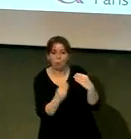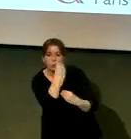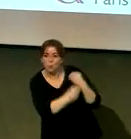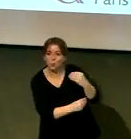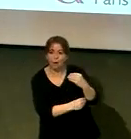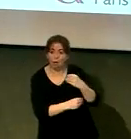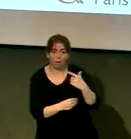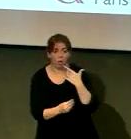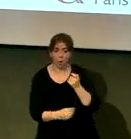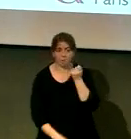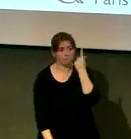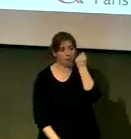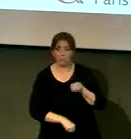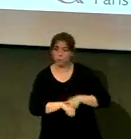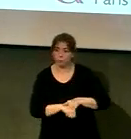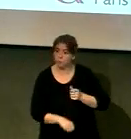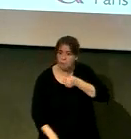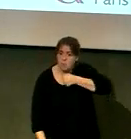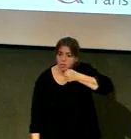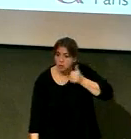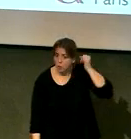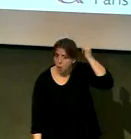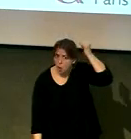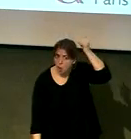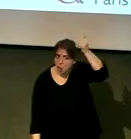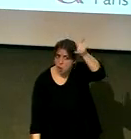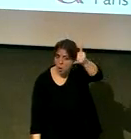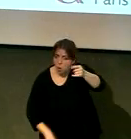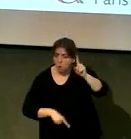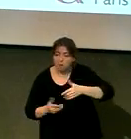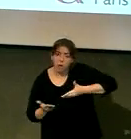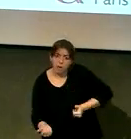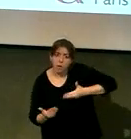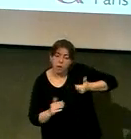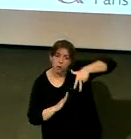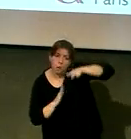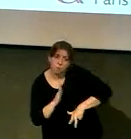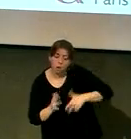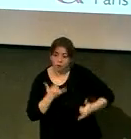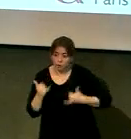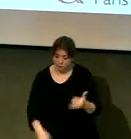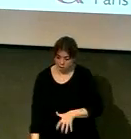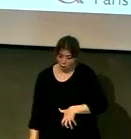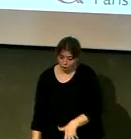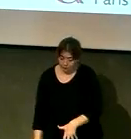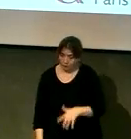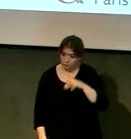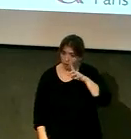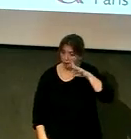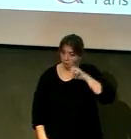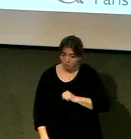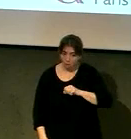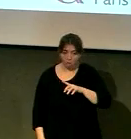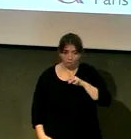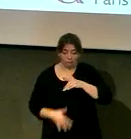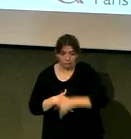Pour rencontrer un expert en addicto, ça peut durer des fois 3 mois. Donc 3 mois pour une femme enceinte, c'est énorme. Donc comment